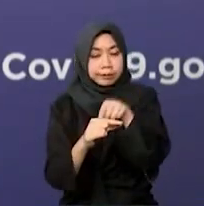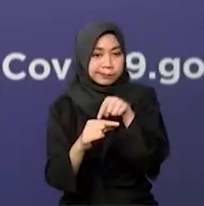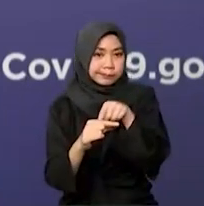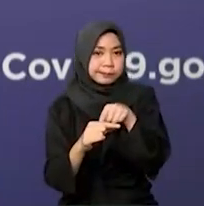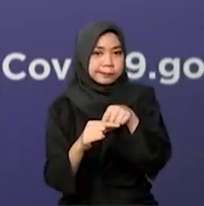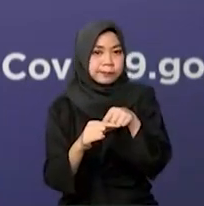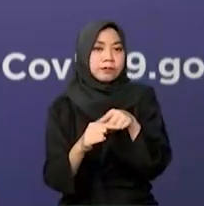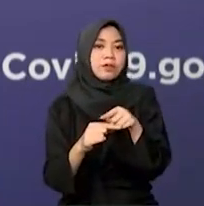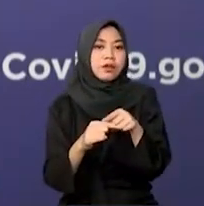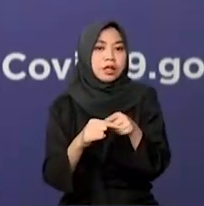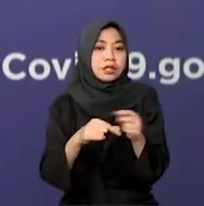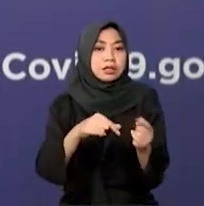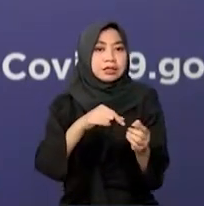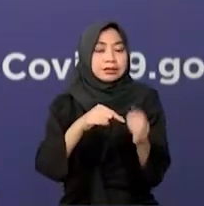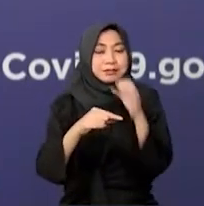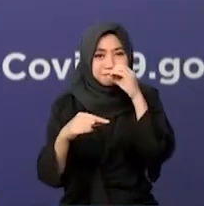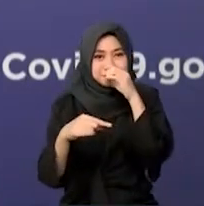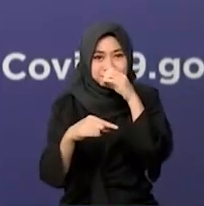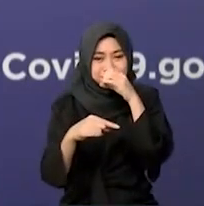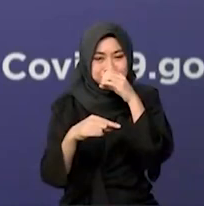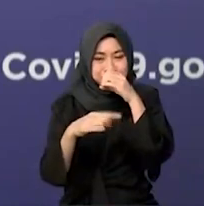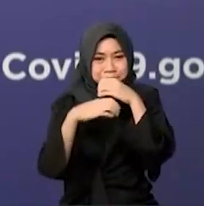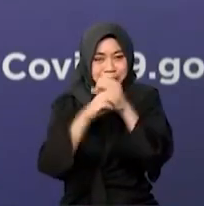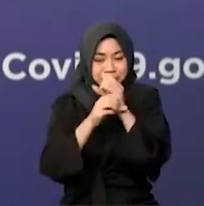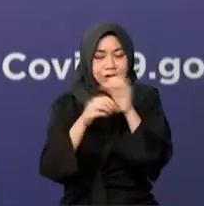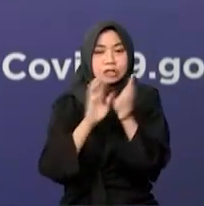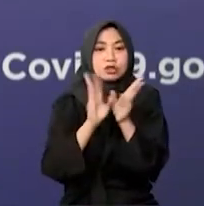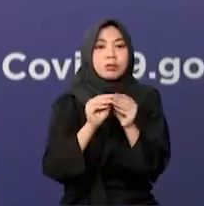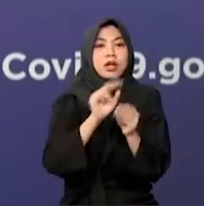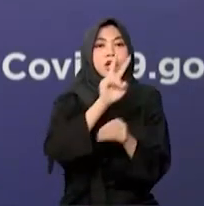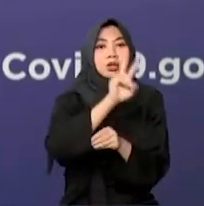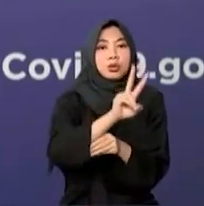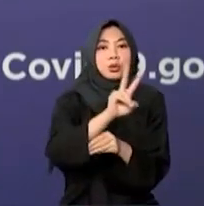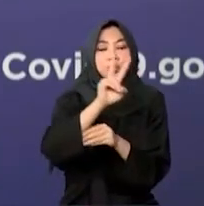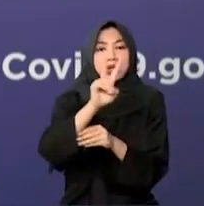untuk hari ini adalah sebanyak 20